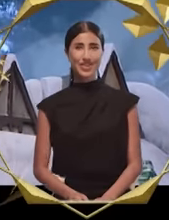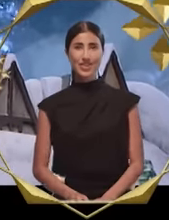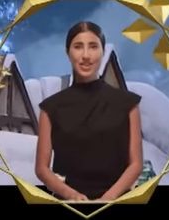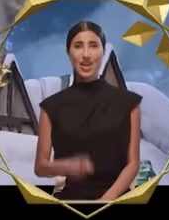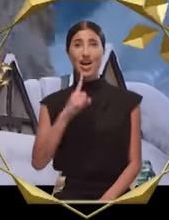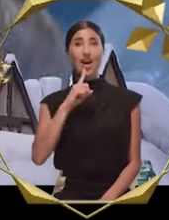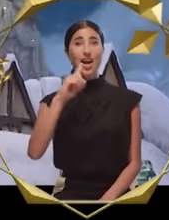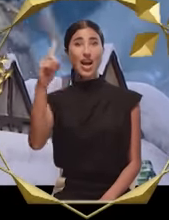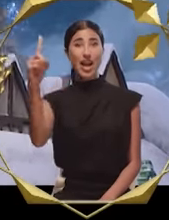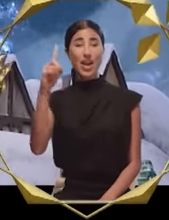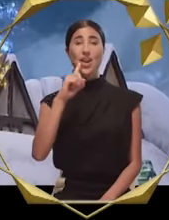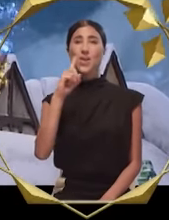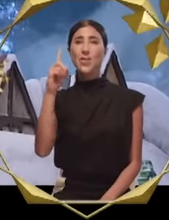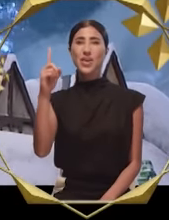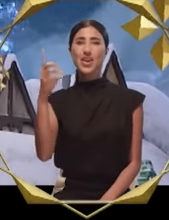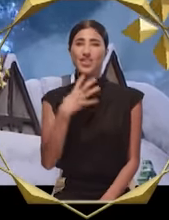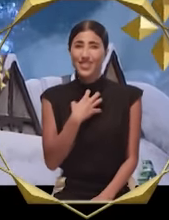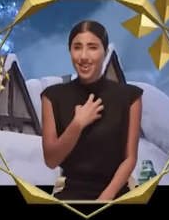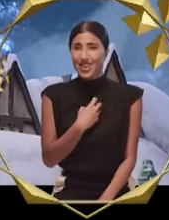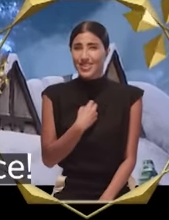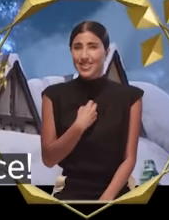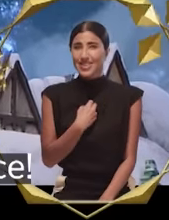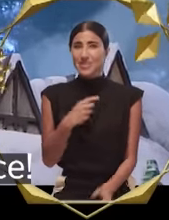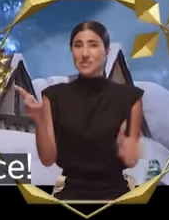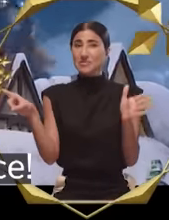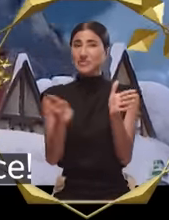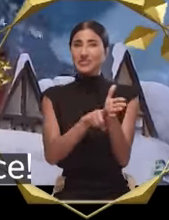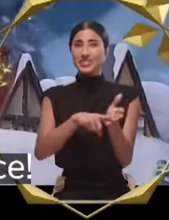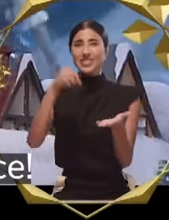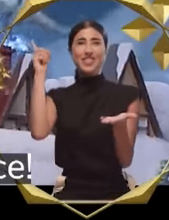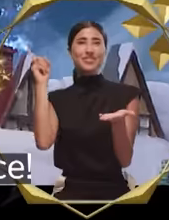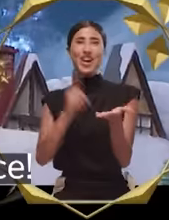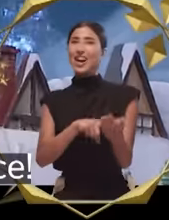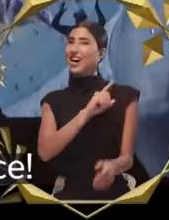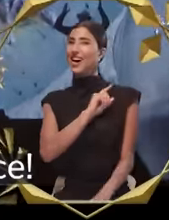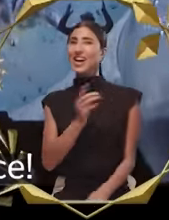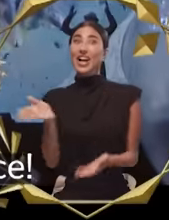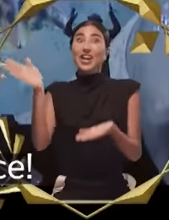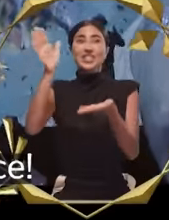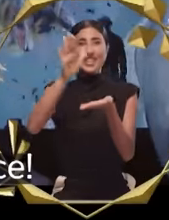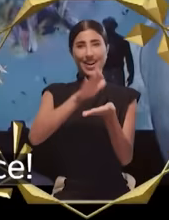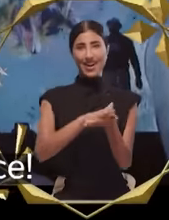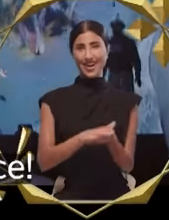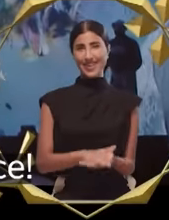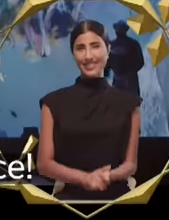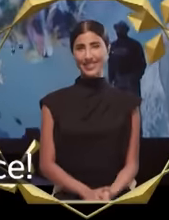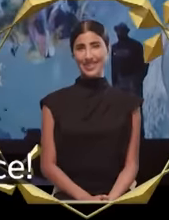لولا النقص فينا ما تقاربنا